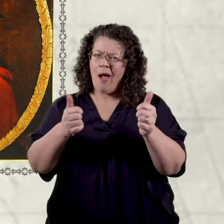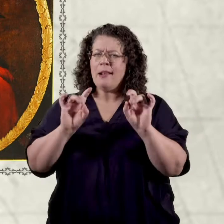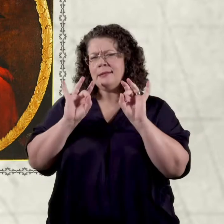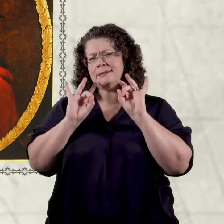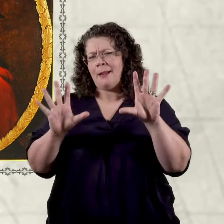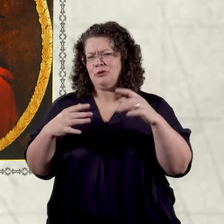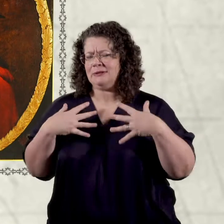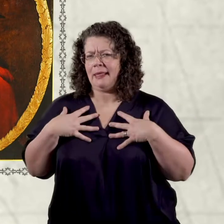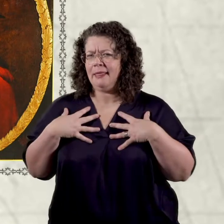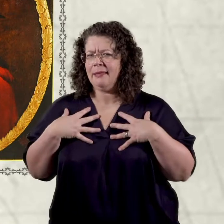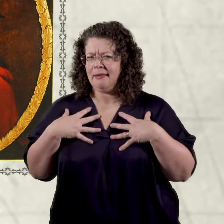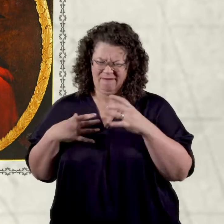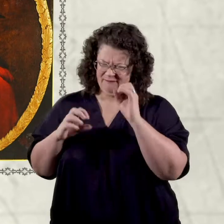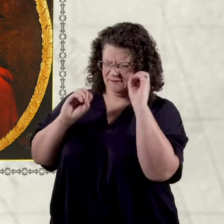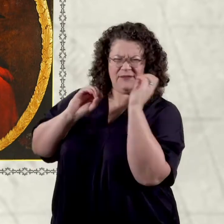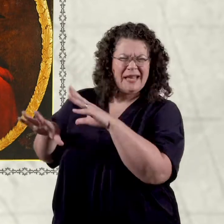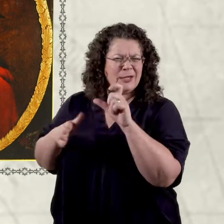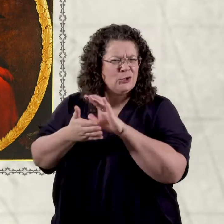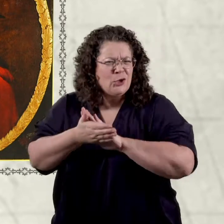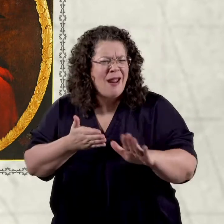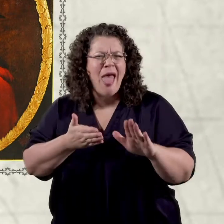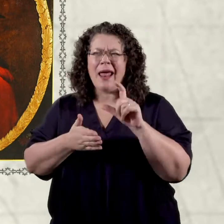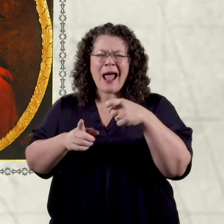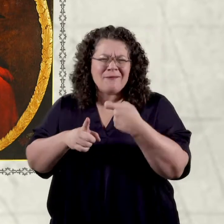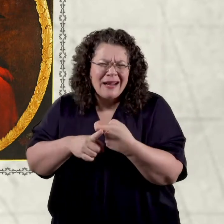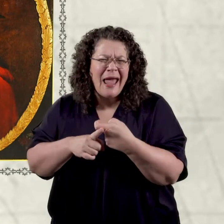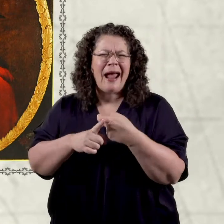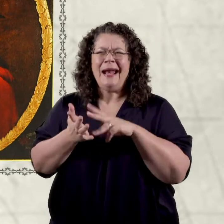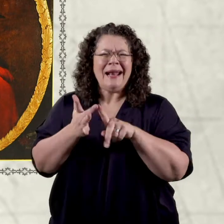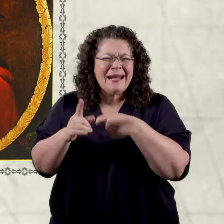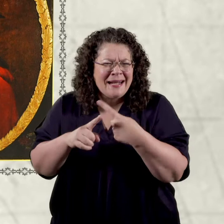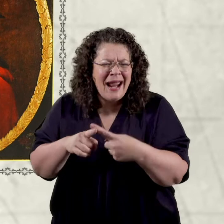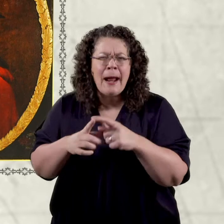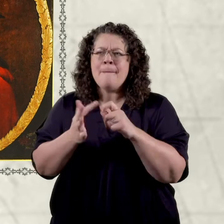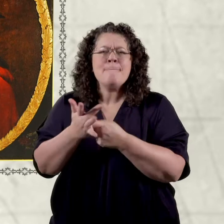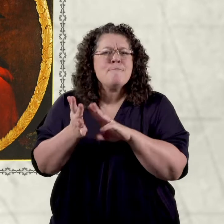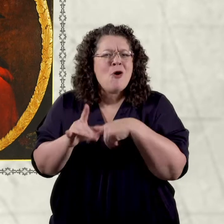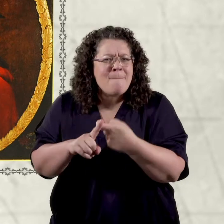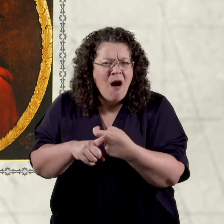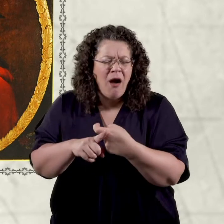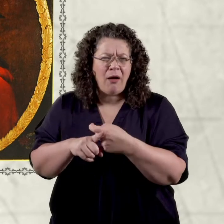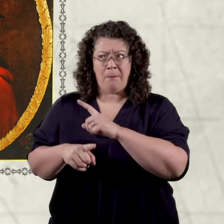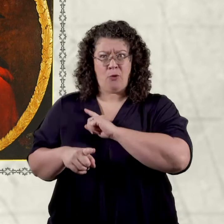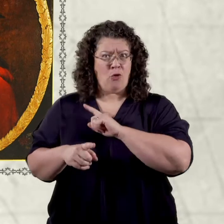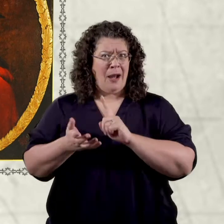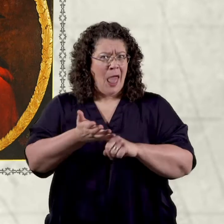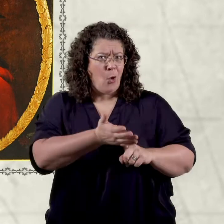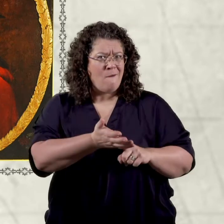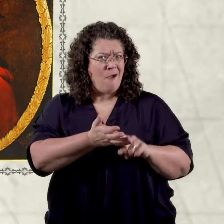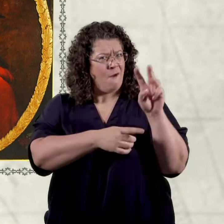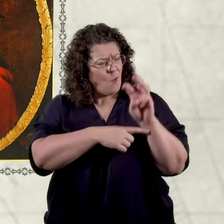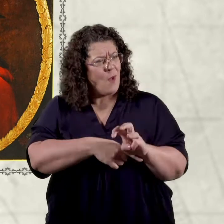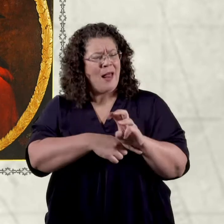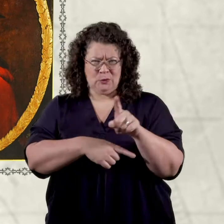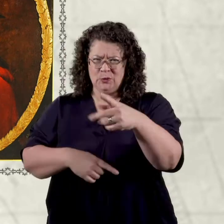Dwi'n dipyn o celeb lle dwi'n byw, chi'n gwybod. Anghofiwch Chanel, Calvin Klein, Nike a